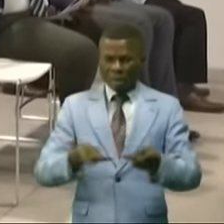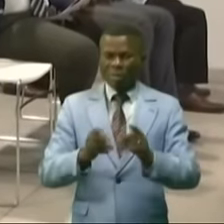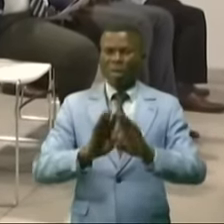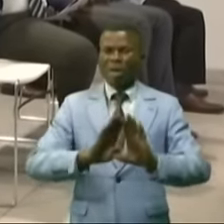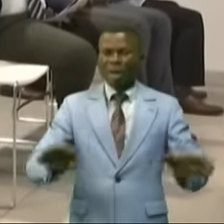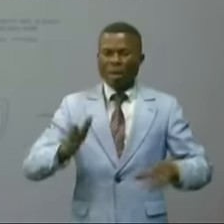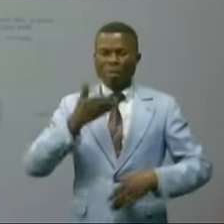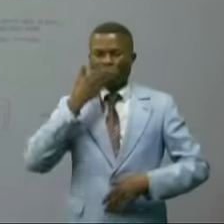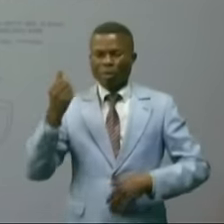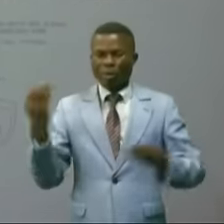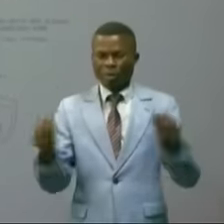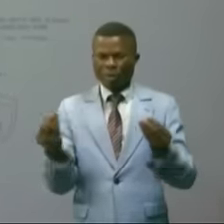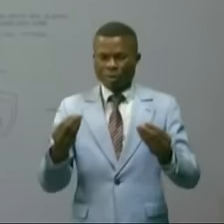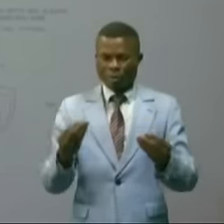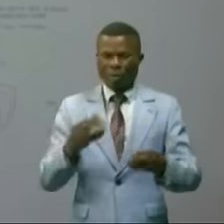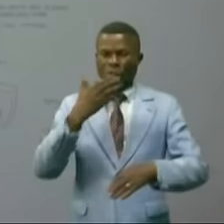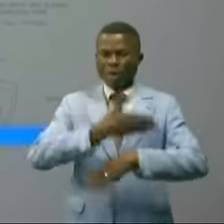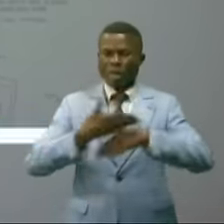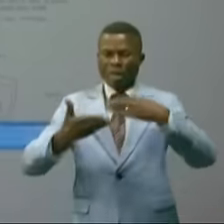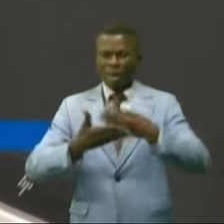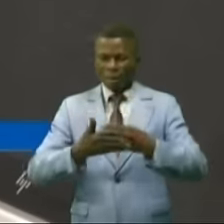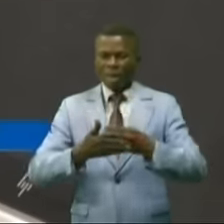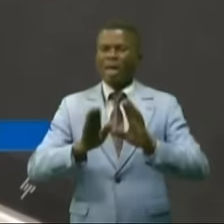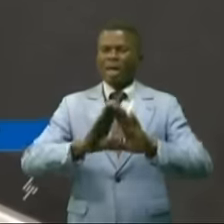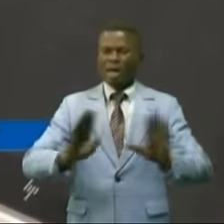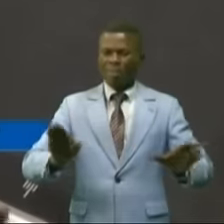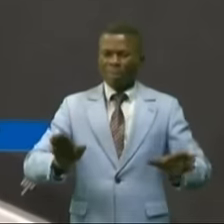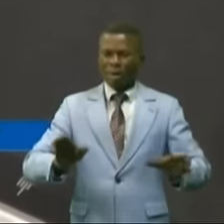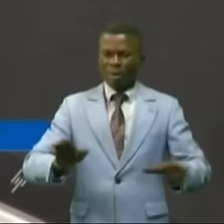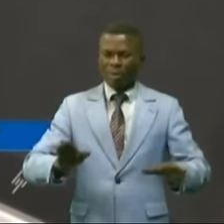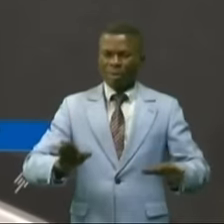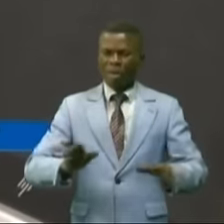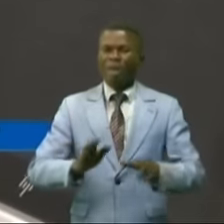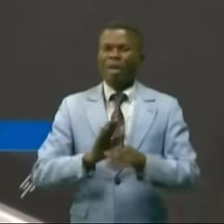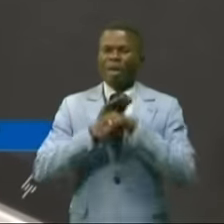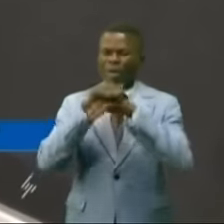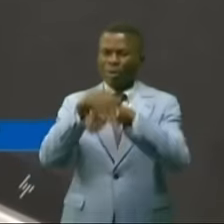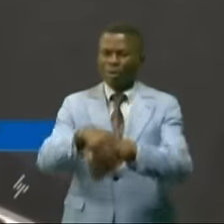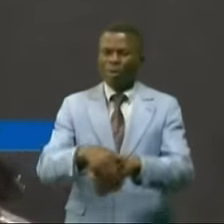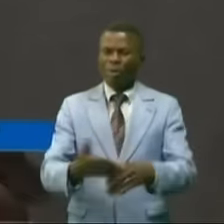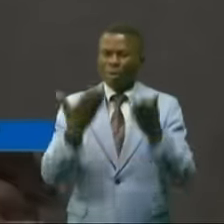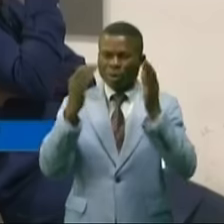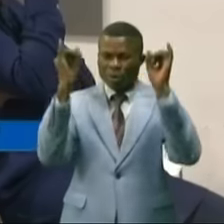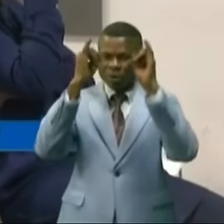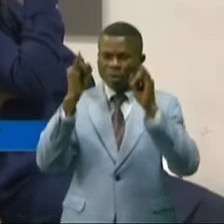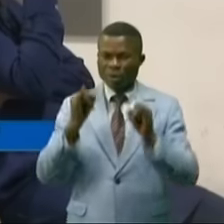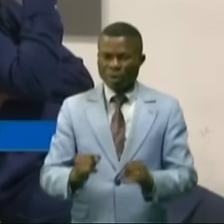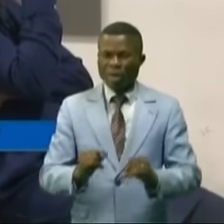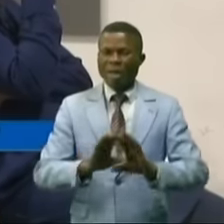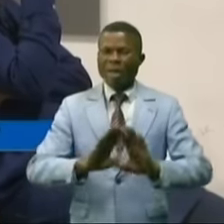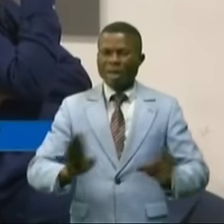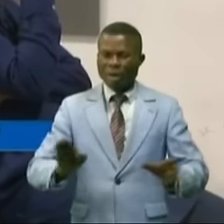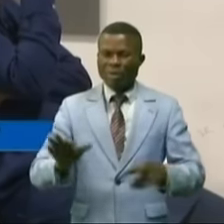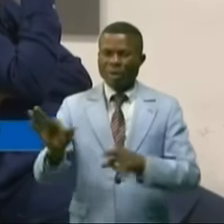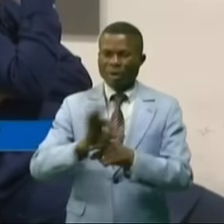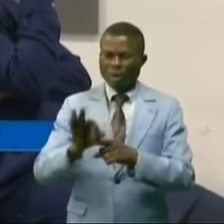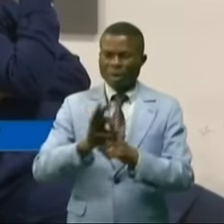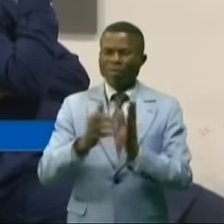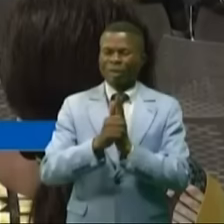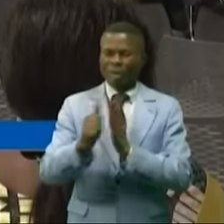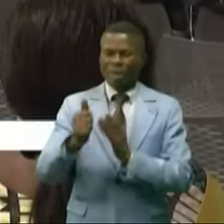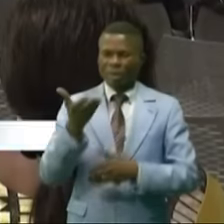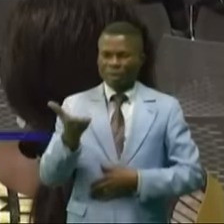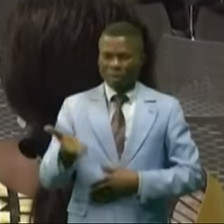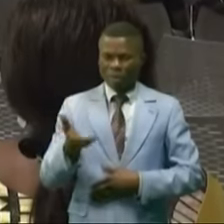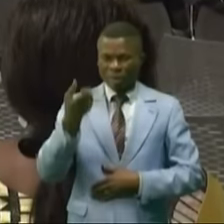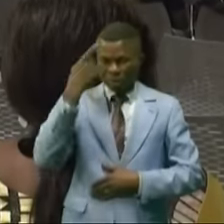favorable grâce aux infrastructures adéquates, à l'accès aux outils numériques ainsi qu'à une formation de qualité